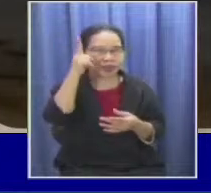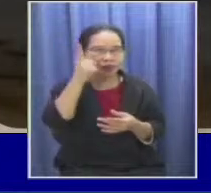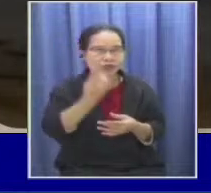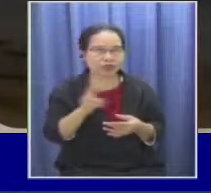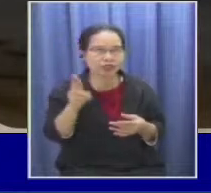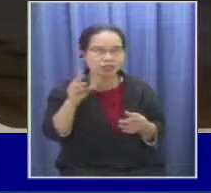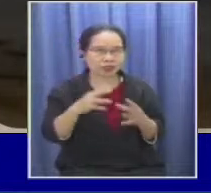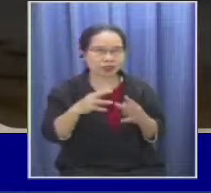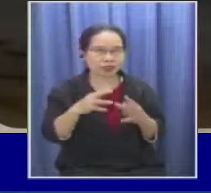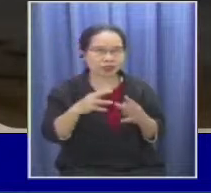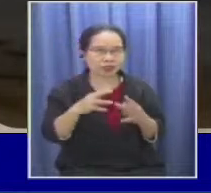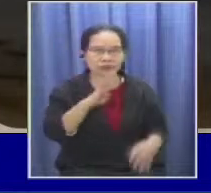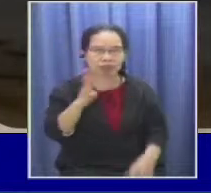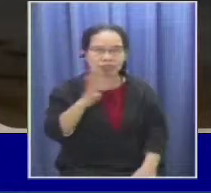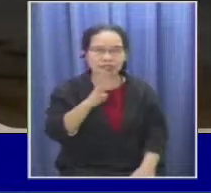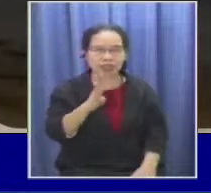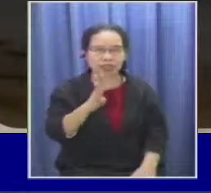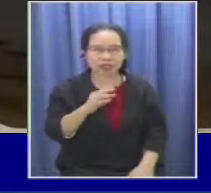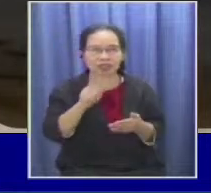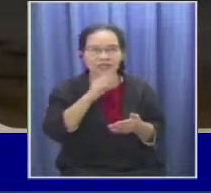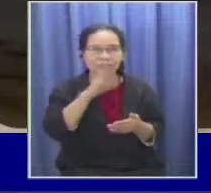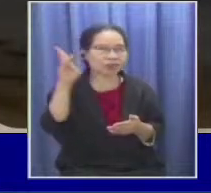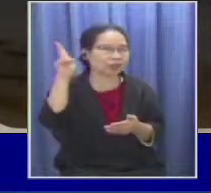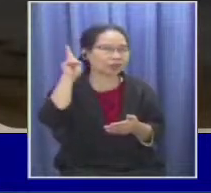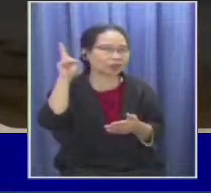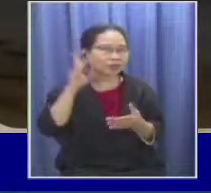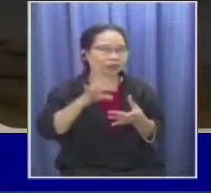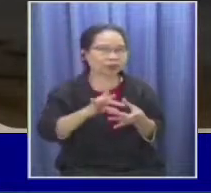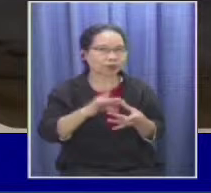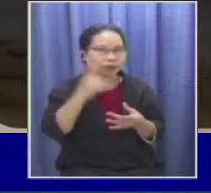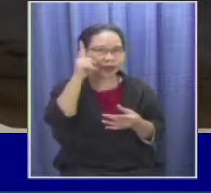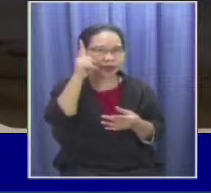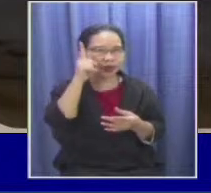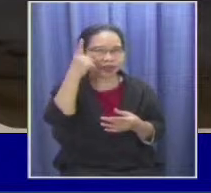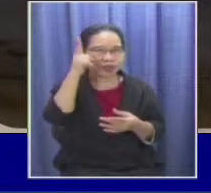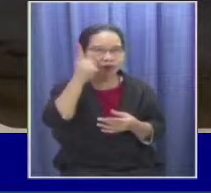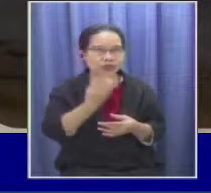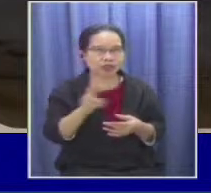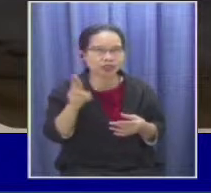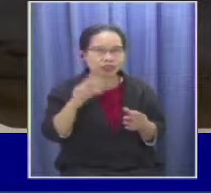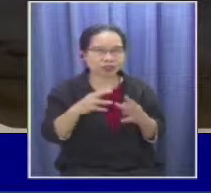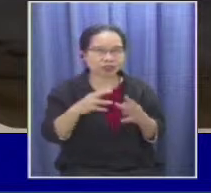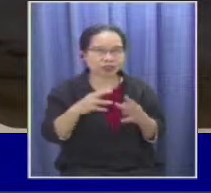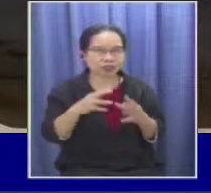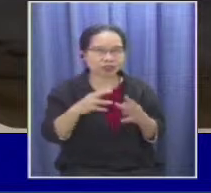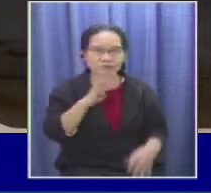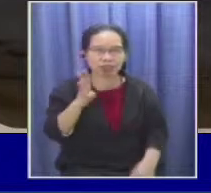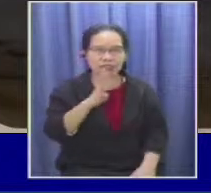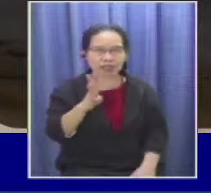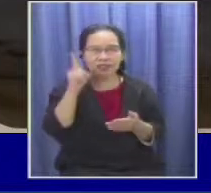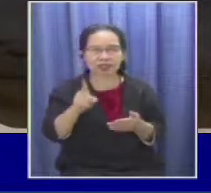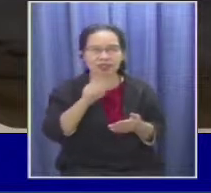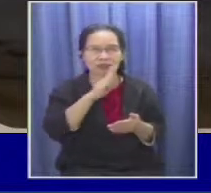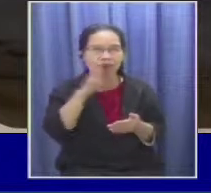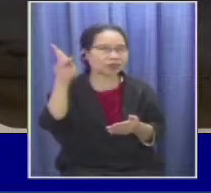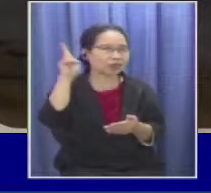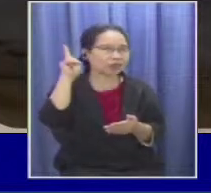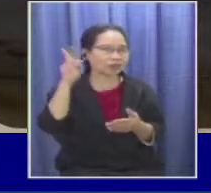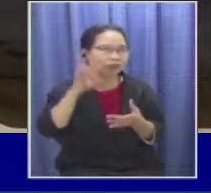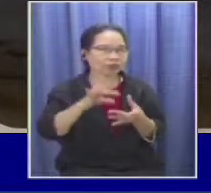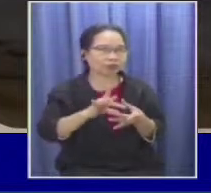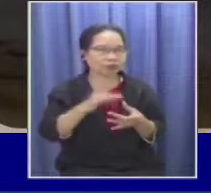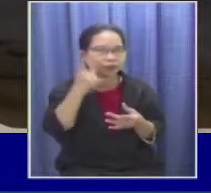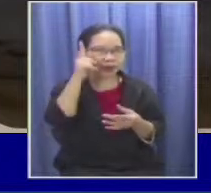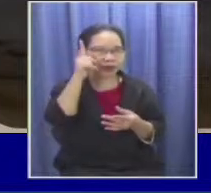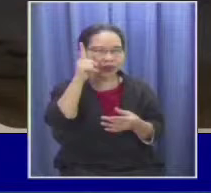biara nti sɛ worebɔ mpaeɛ wag nga kayong magsiga kasa pii kwa sa bosomsomfoɔ na